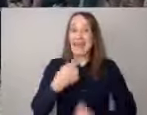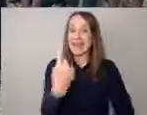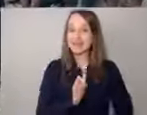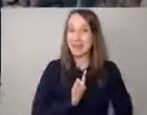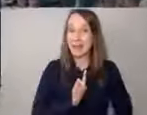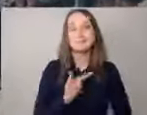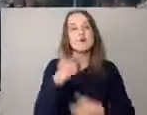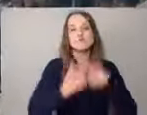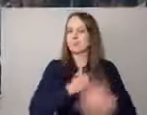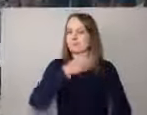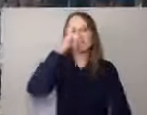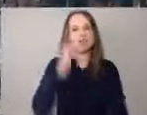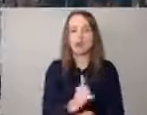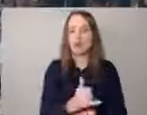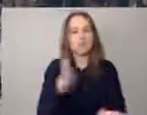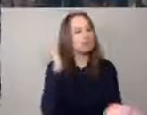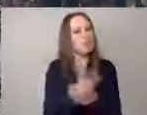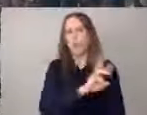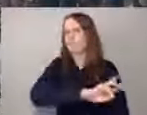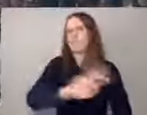tylko z wami i wtedy zwyciężymy.